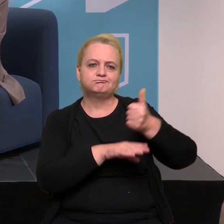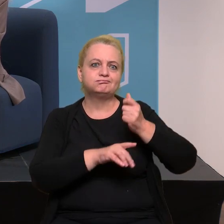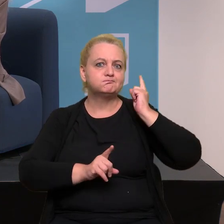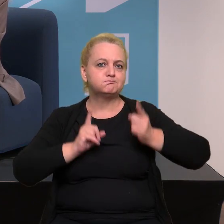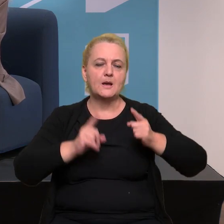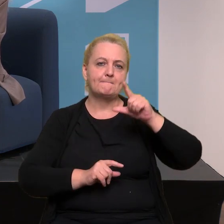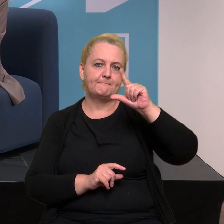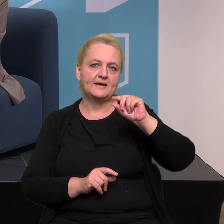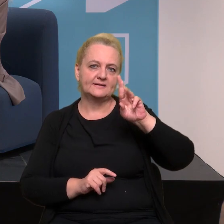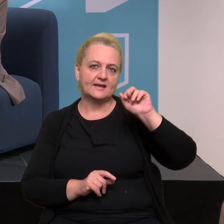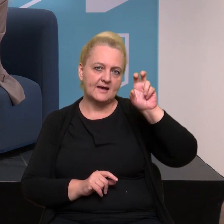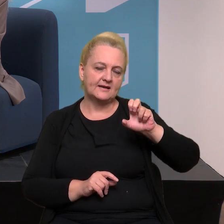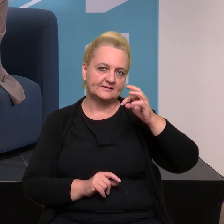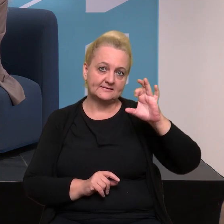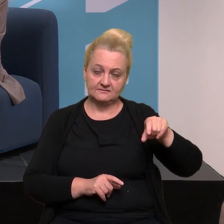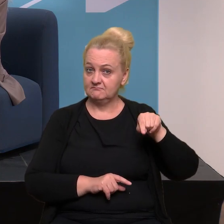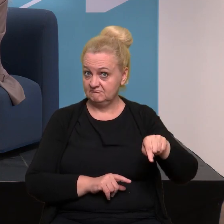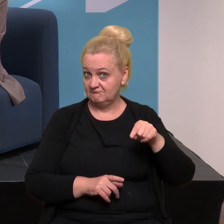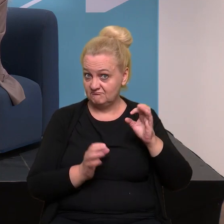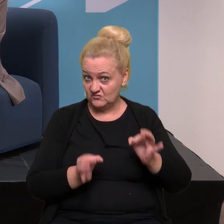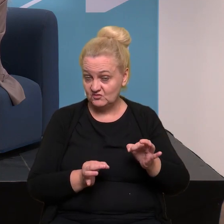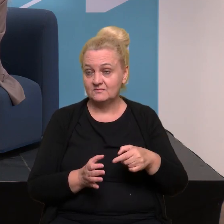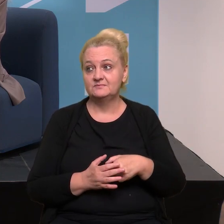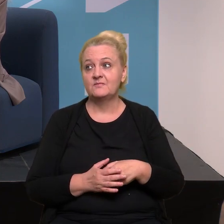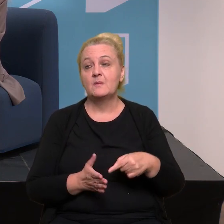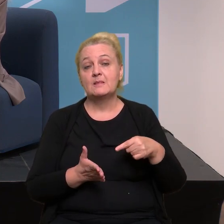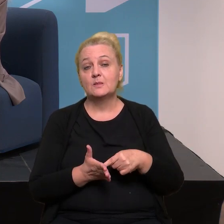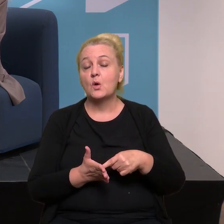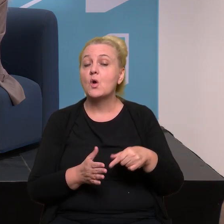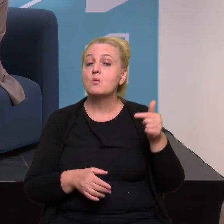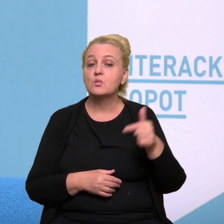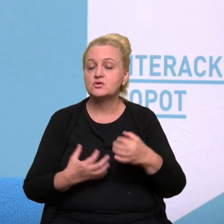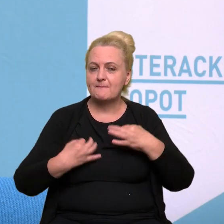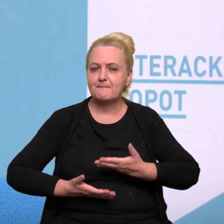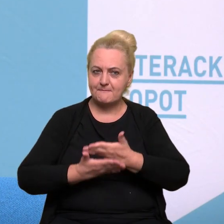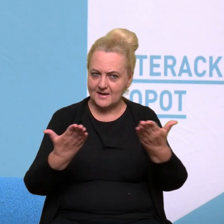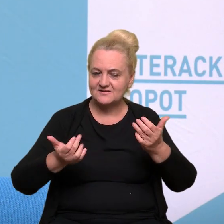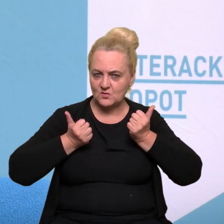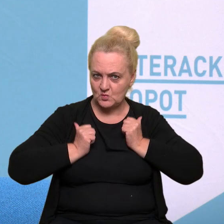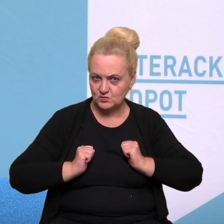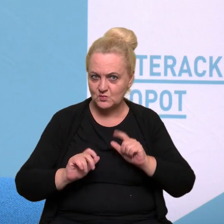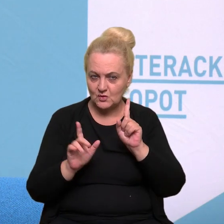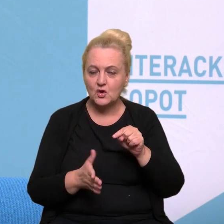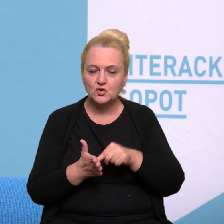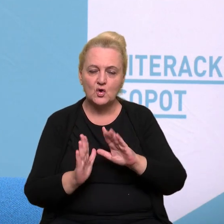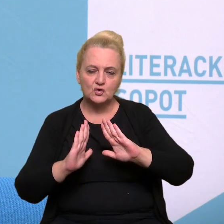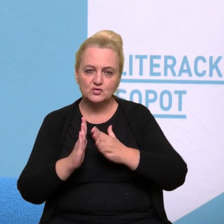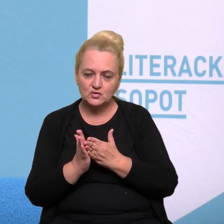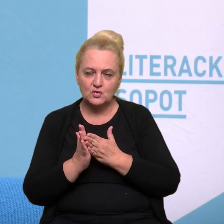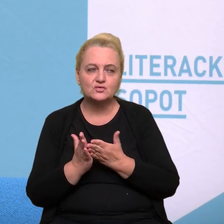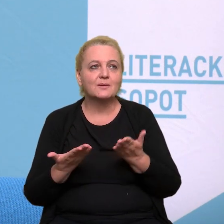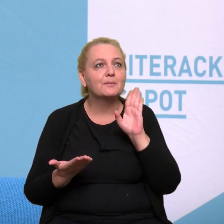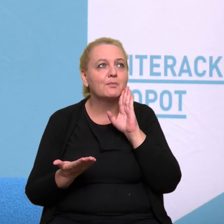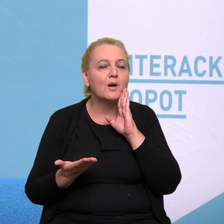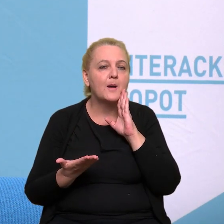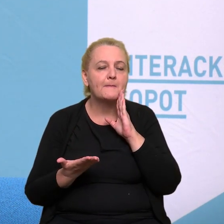to jest taka twoja walka z patriarchatem? Ale też muszę tutaj państwa może uspokoić, że jest to książka pozbawiona